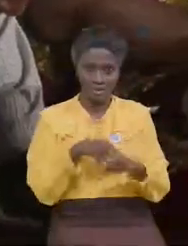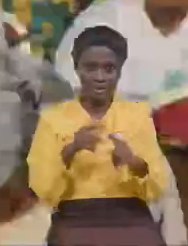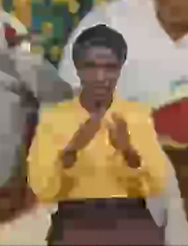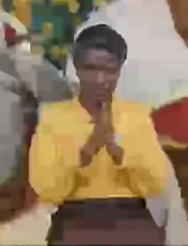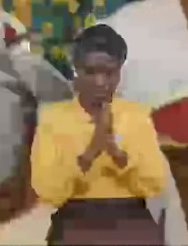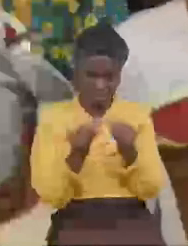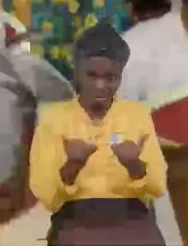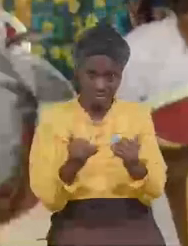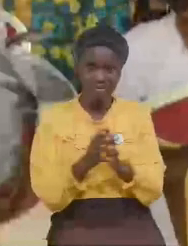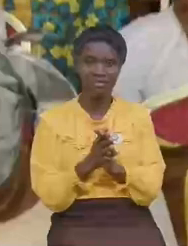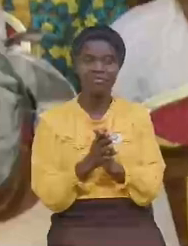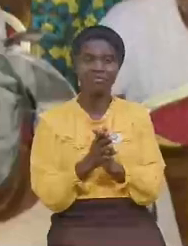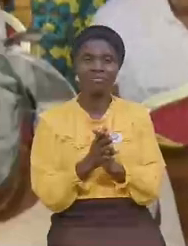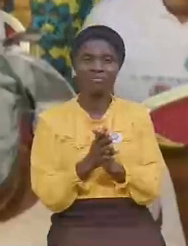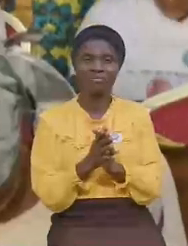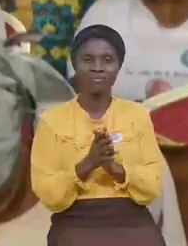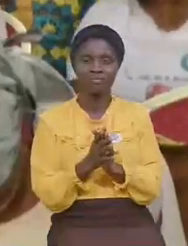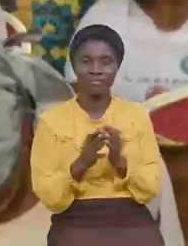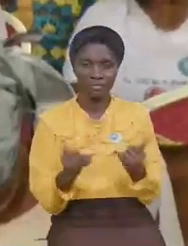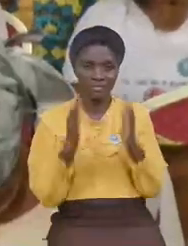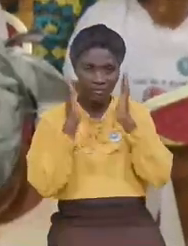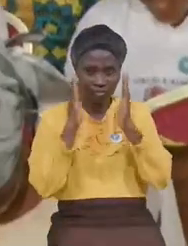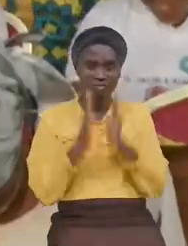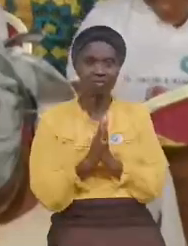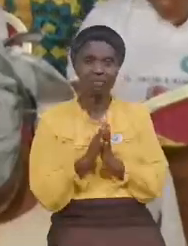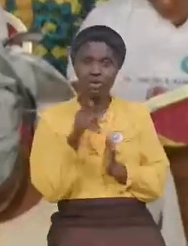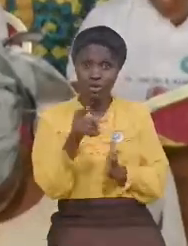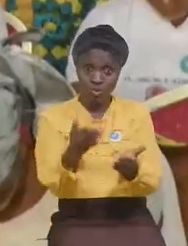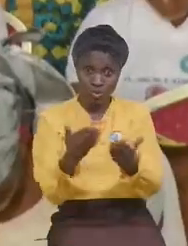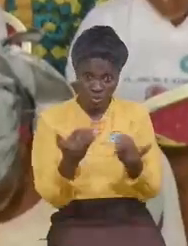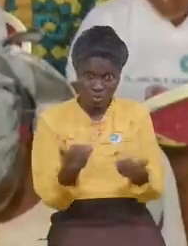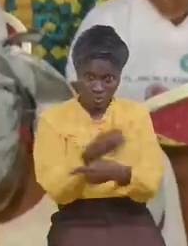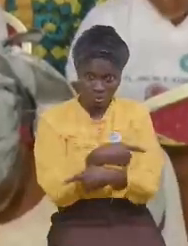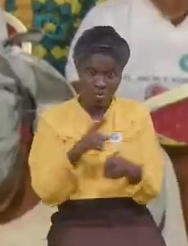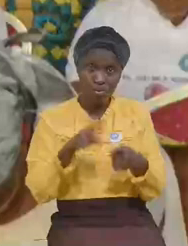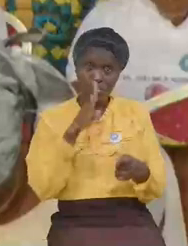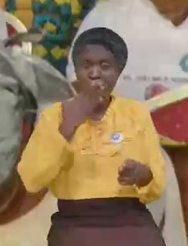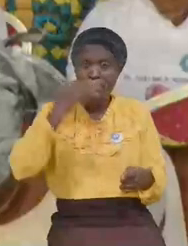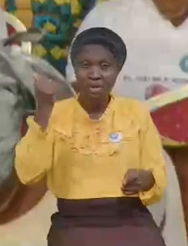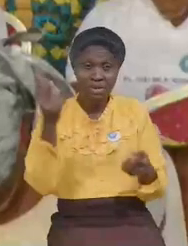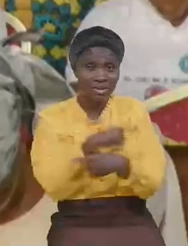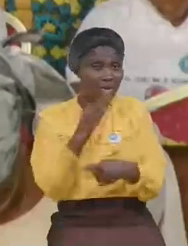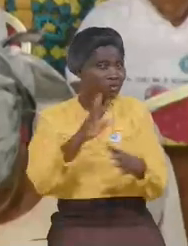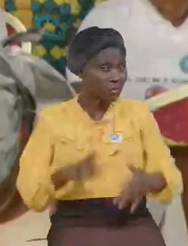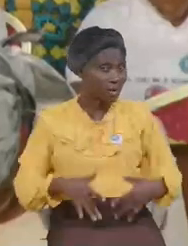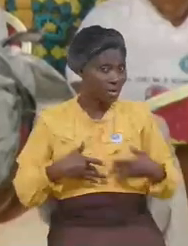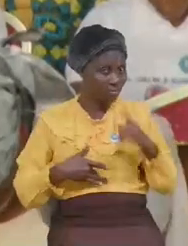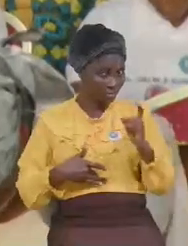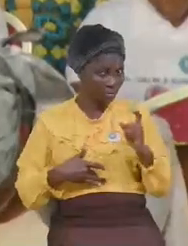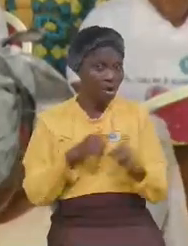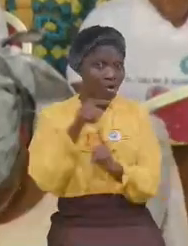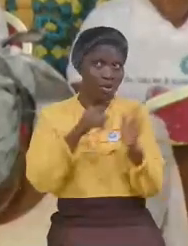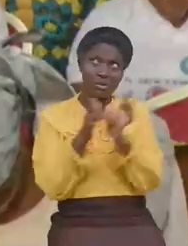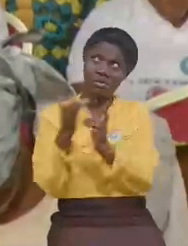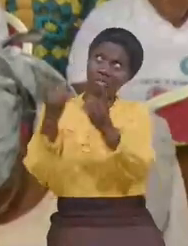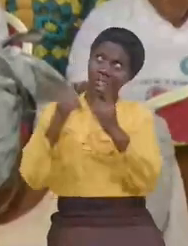baissée, les yeux fermés. Tu veux que ce jour soit le meilleur jour dans ta vie. Le